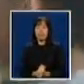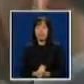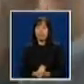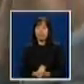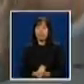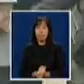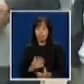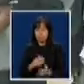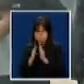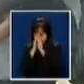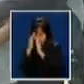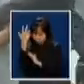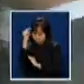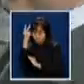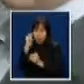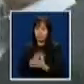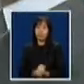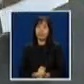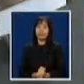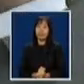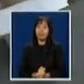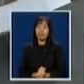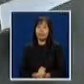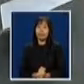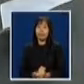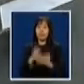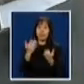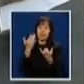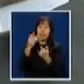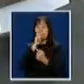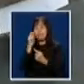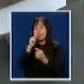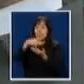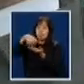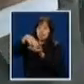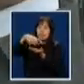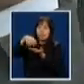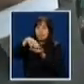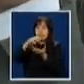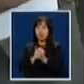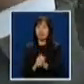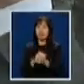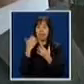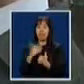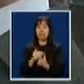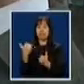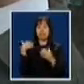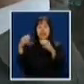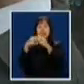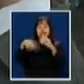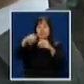สวัสดีครับนายกครับสวัสดีครับ นี่เบื้องหลังการถ่ายทำเนี่ยเป็นนายกกับภารกิจทุกเวลานาที